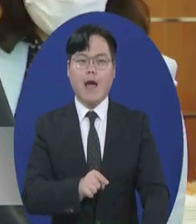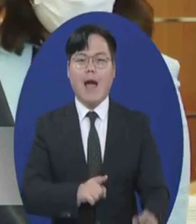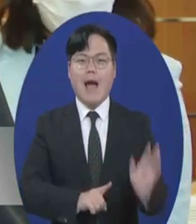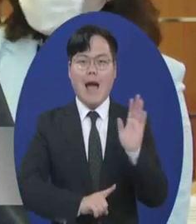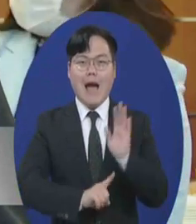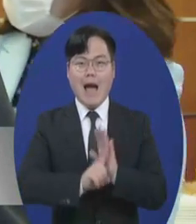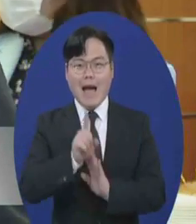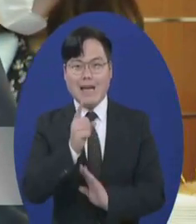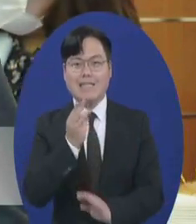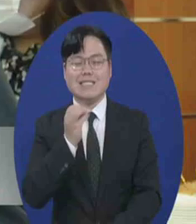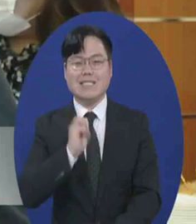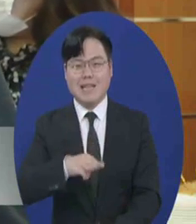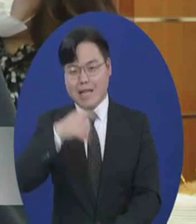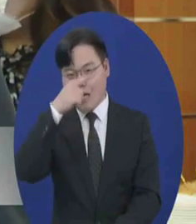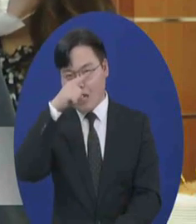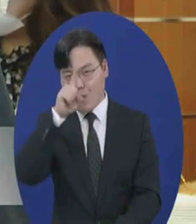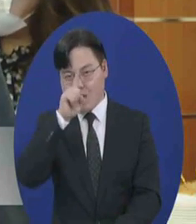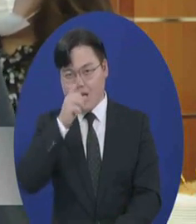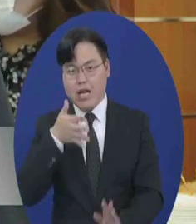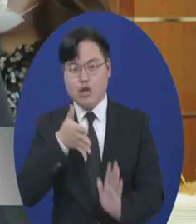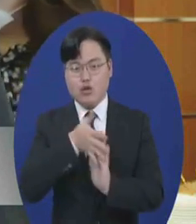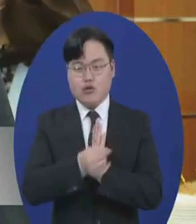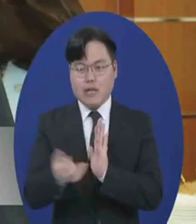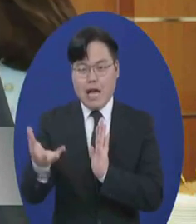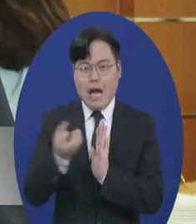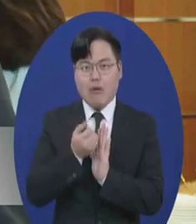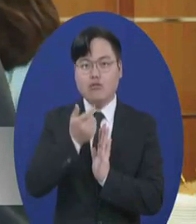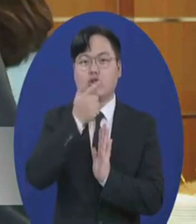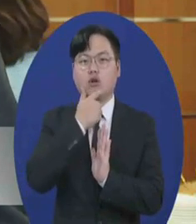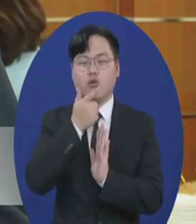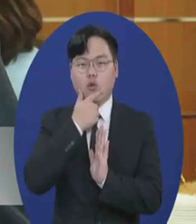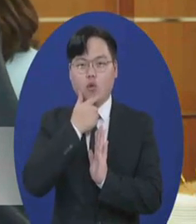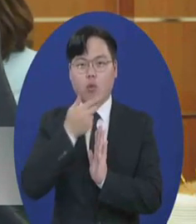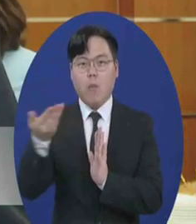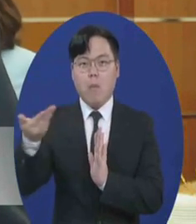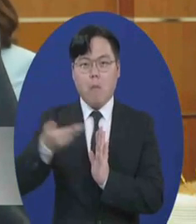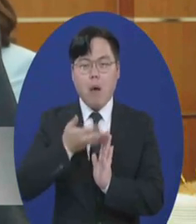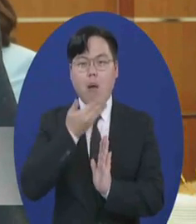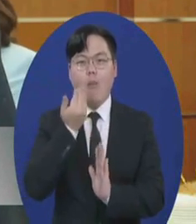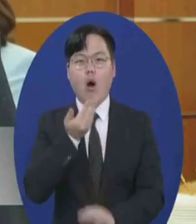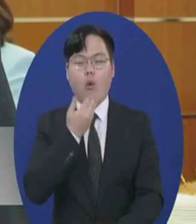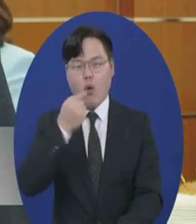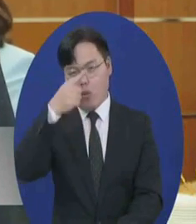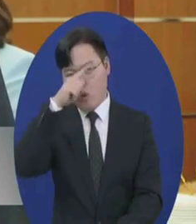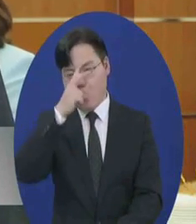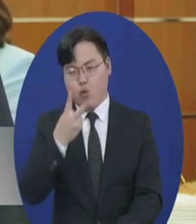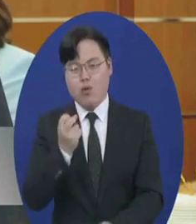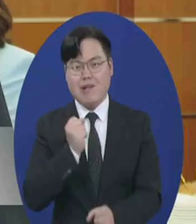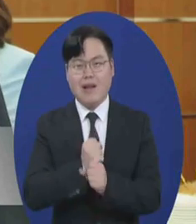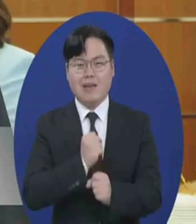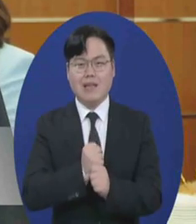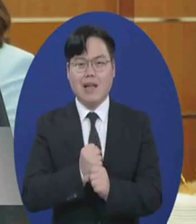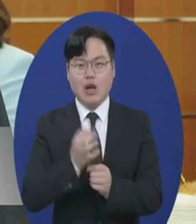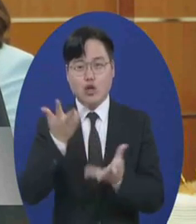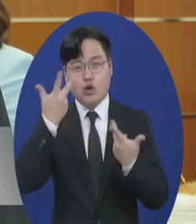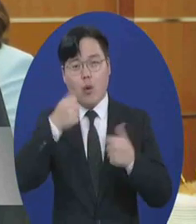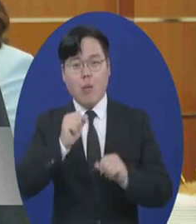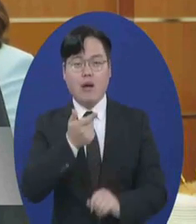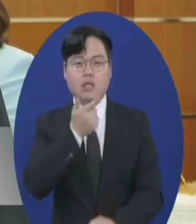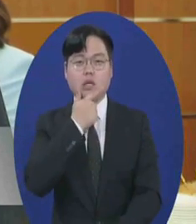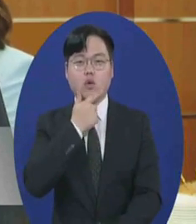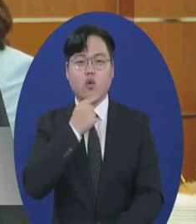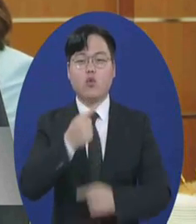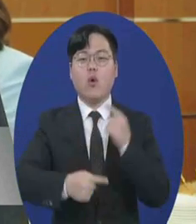анх төчтний эмнэлгүүд дээр төдийлөн санхүүжилт авч чадахгүй байгаа, эмнэлгийн үйл ажиллагаа үндсэн үйл ажиллагаа зохион байгуулалт орж чадахгүй